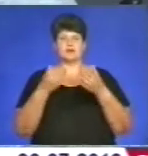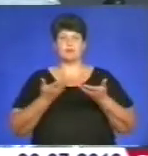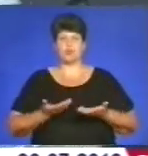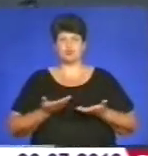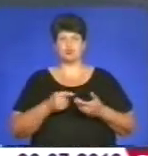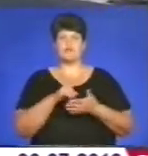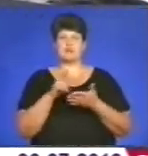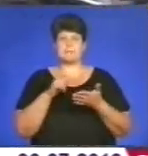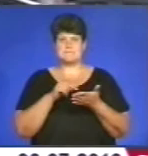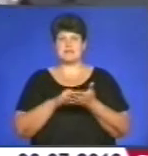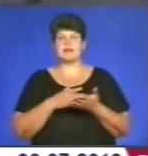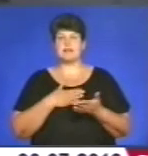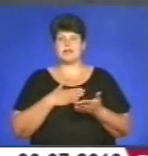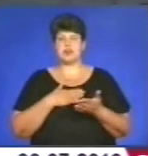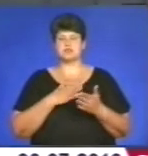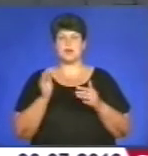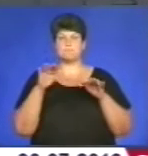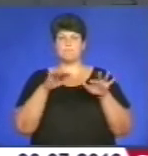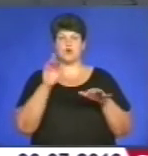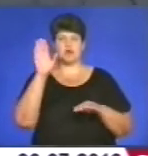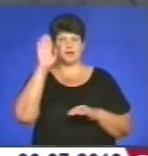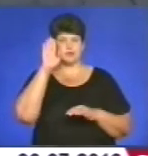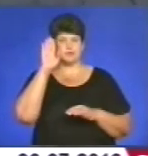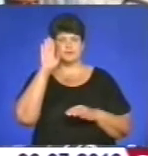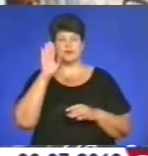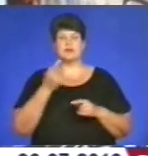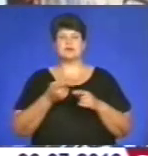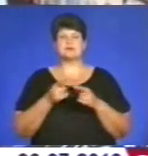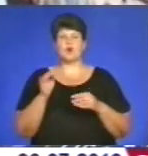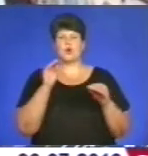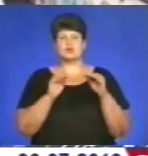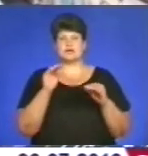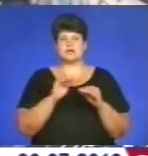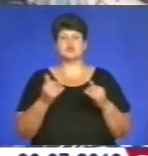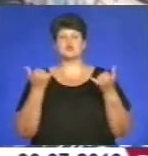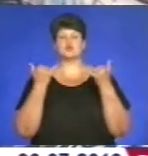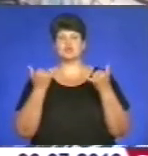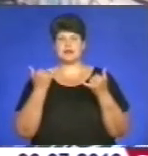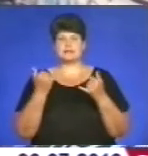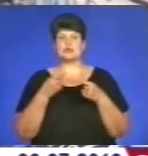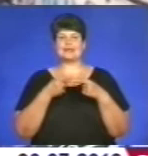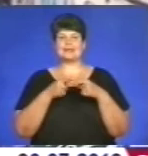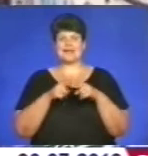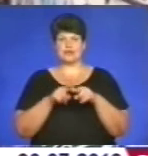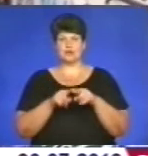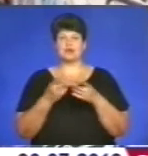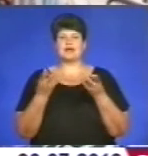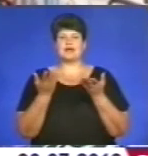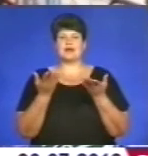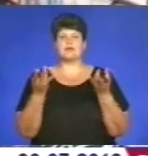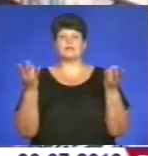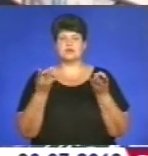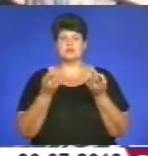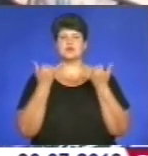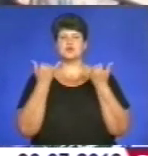для наших моряків, зрештою оснащення сучасною технікою, яка потрібна